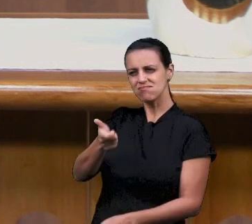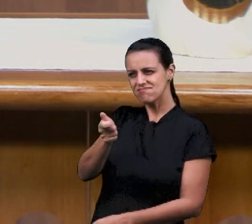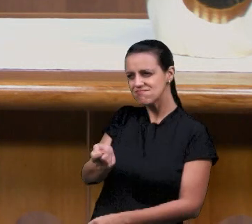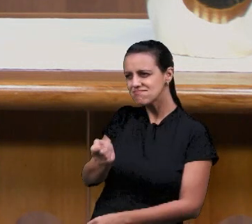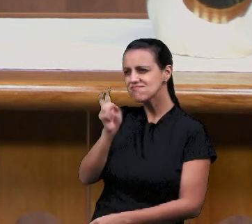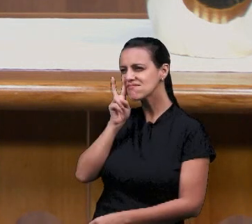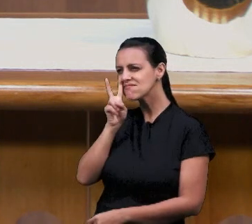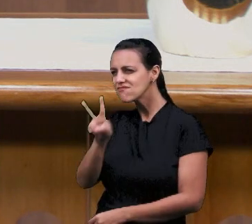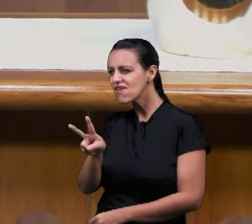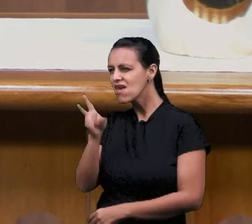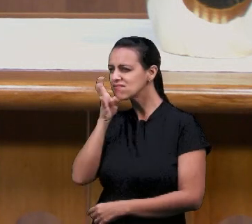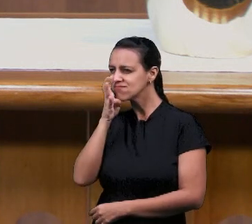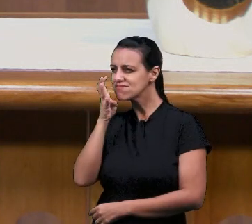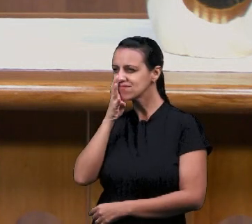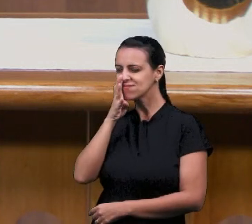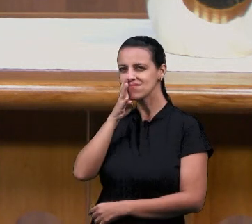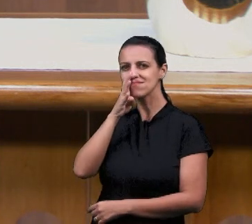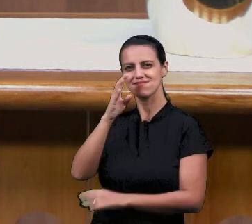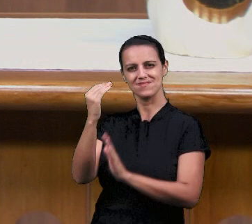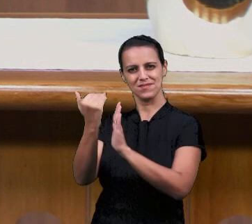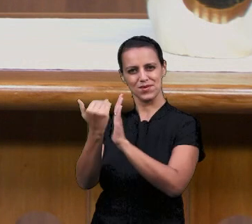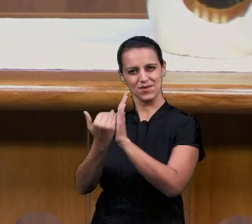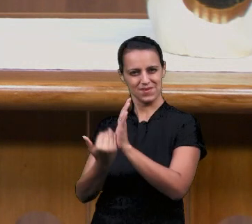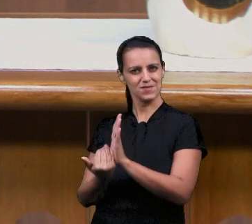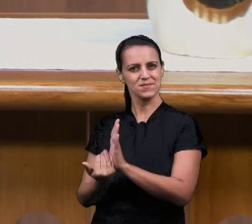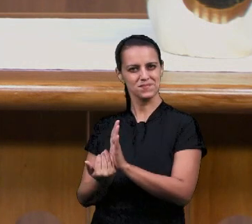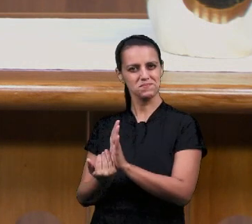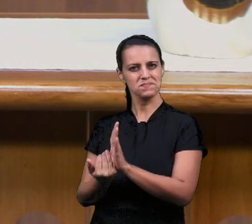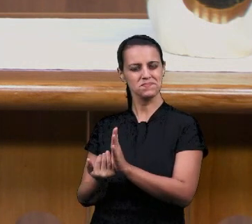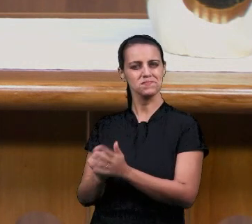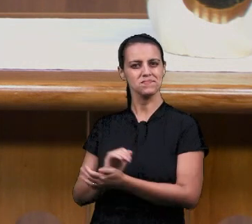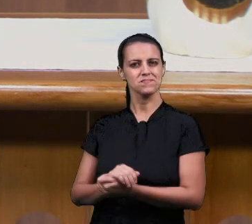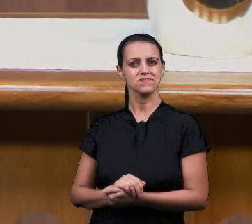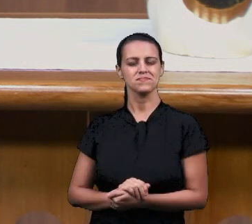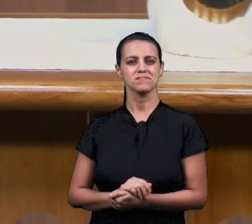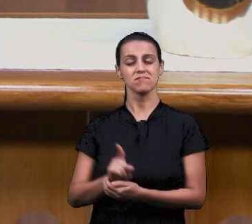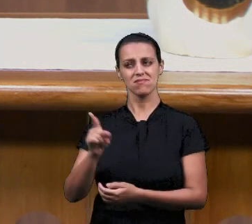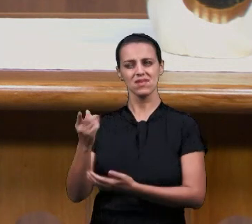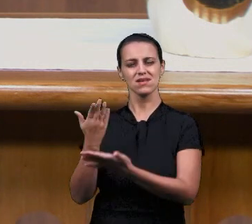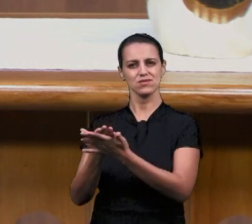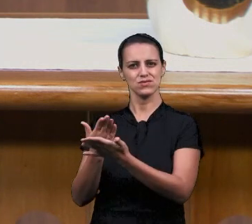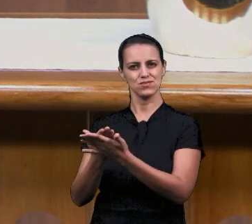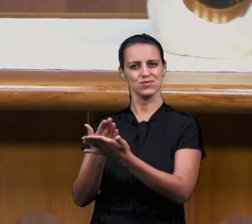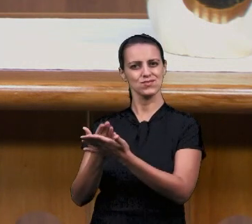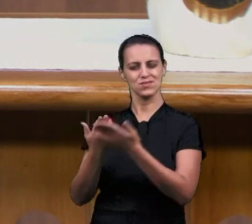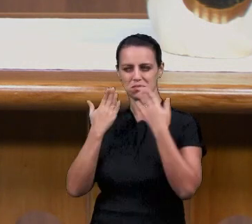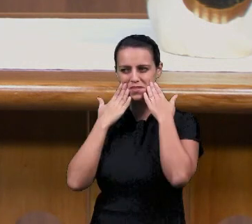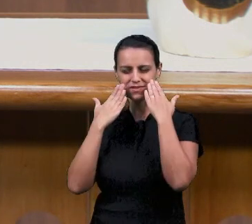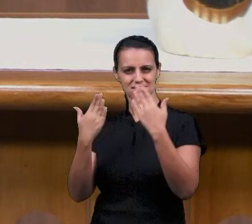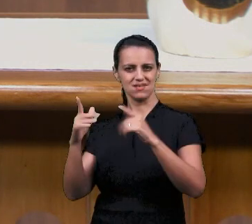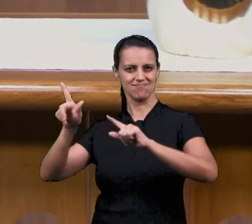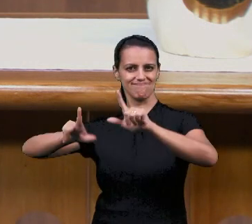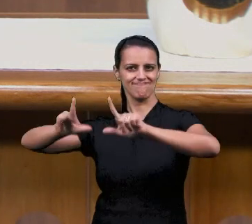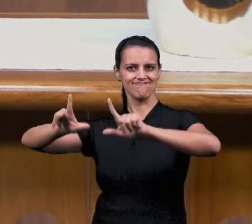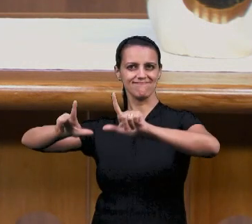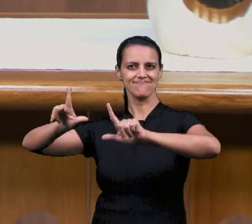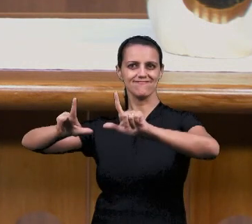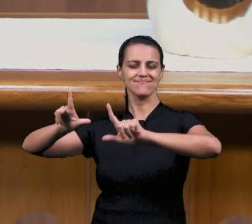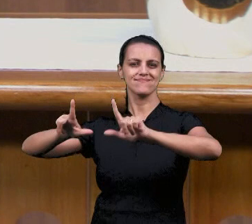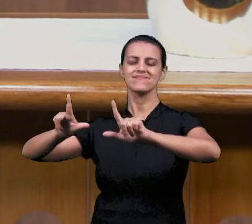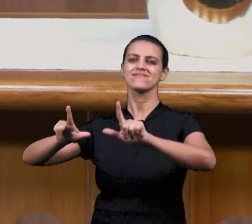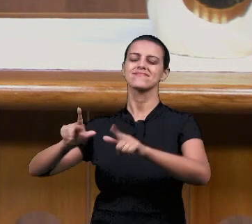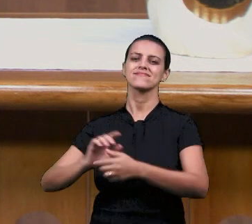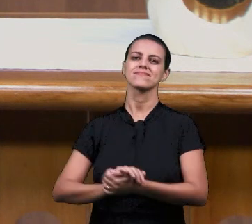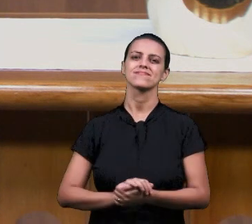aux plateformes de télé pour avoir accès à cette étude, à cette présentation de la programmation en